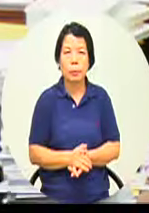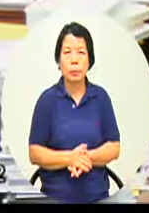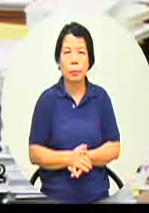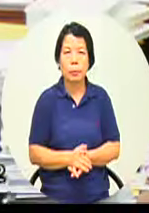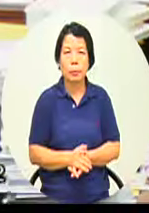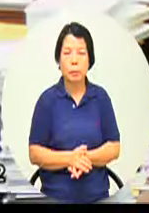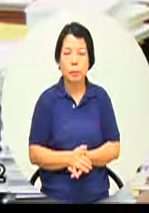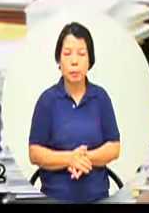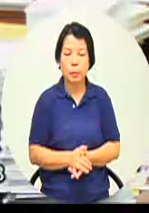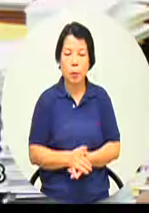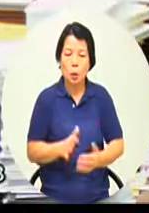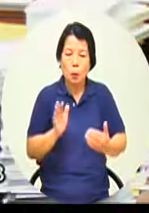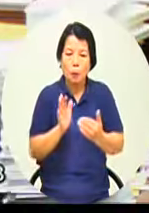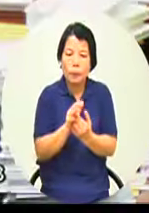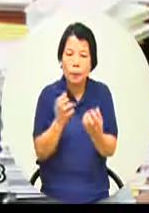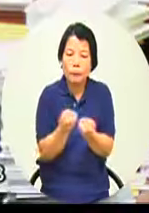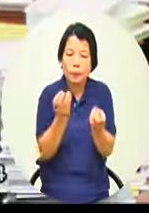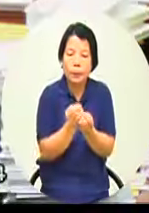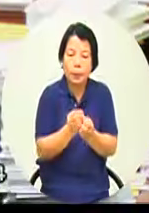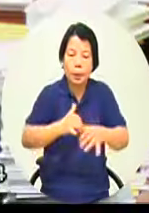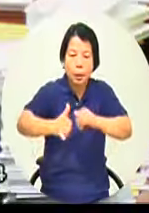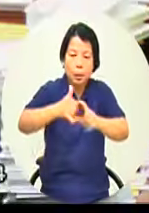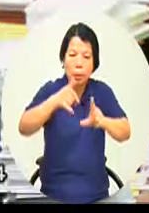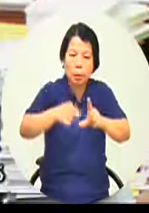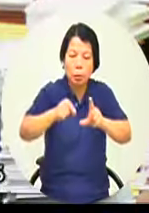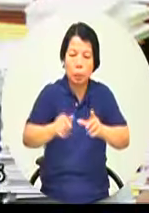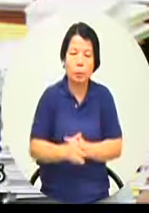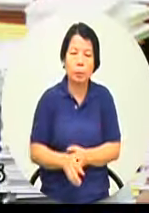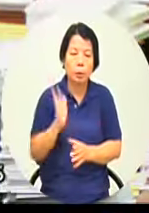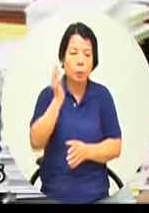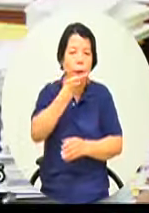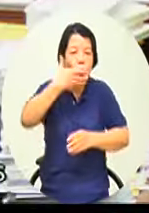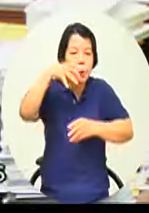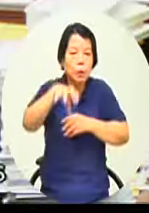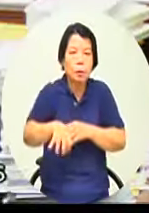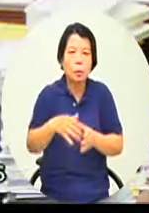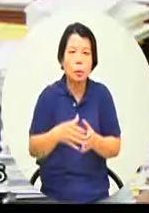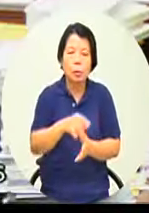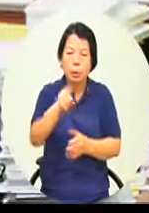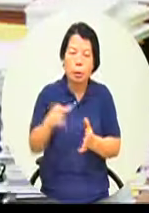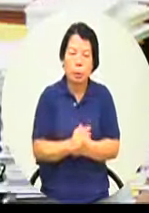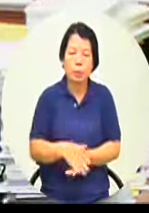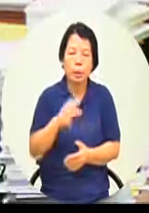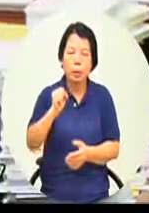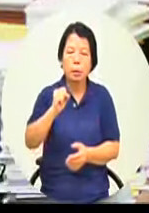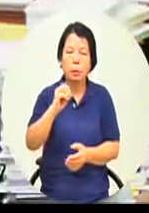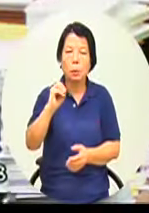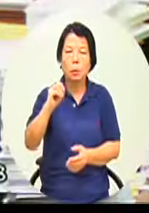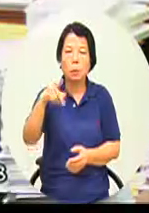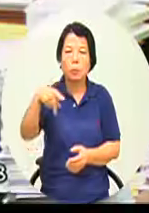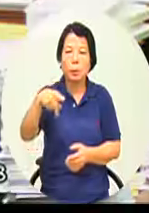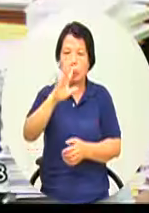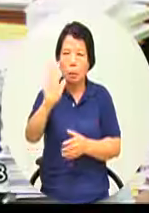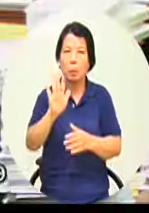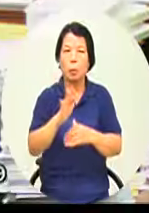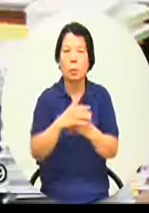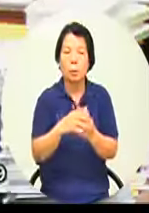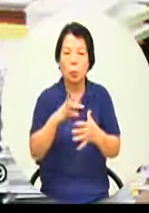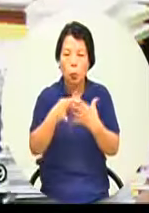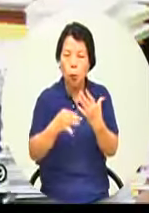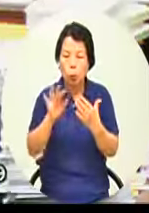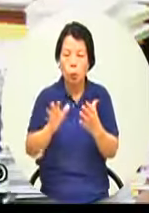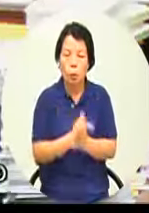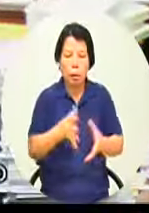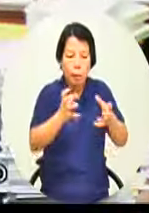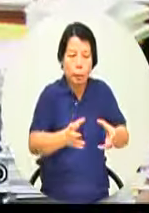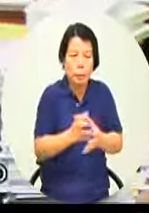那防灾社区，我想这部分其实水利局大概会有一定的 SOP 啦，比如说你们会建立群组，会告